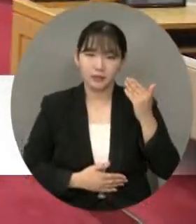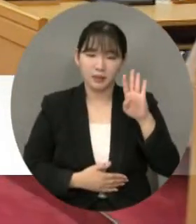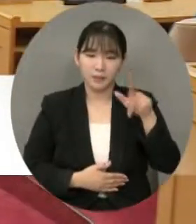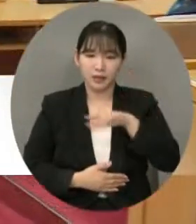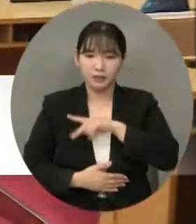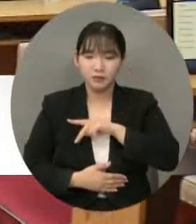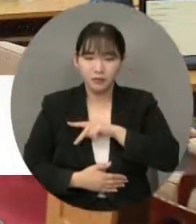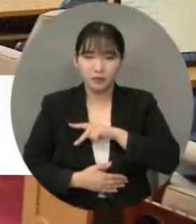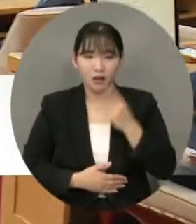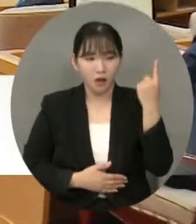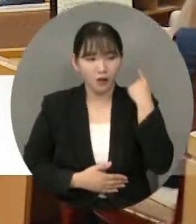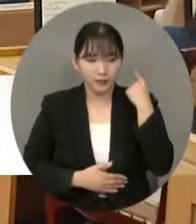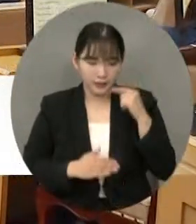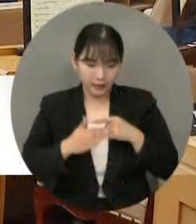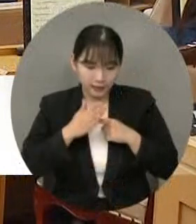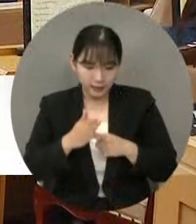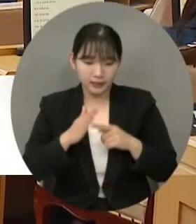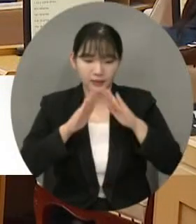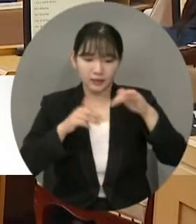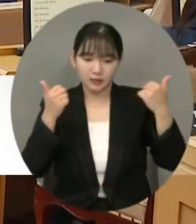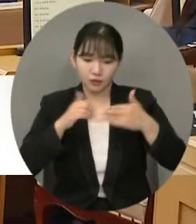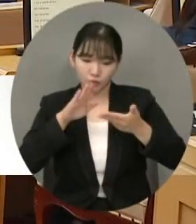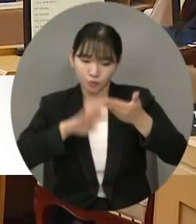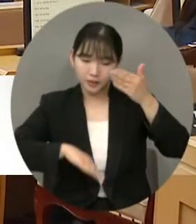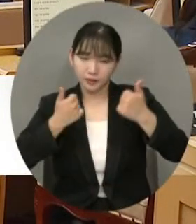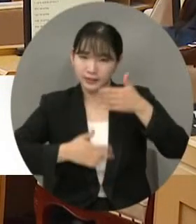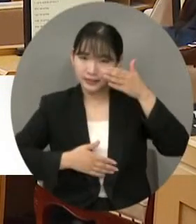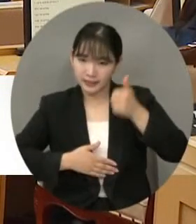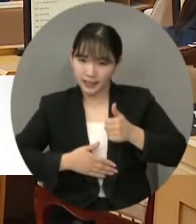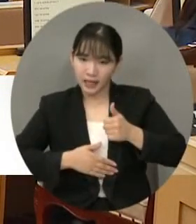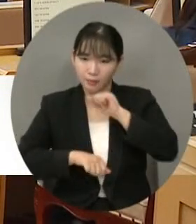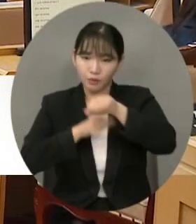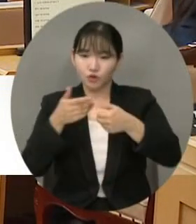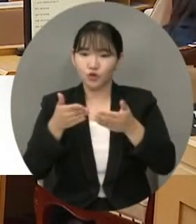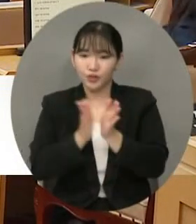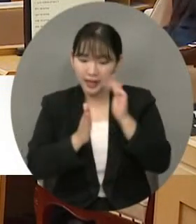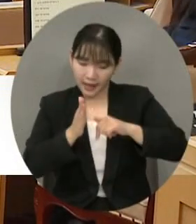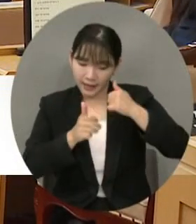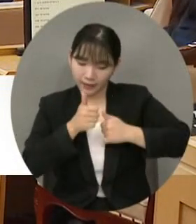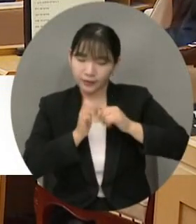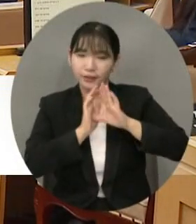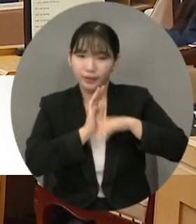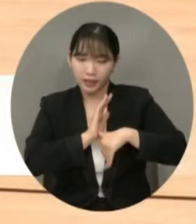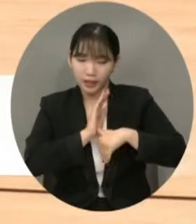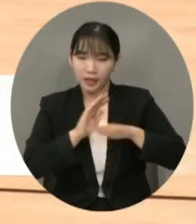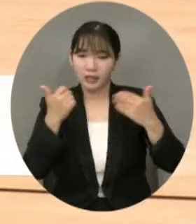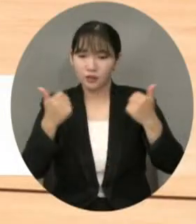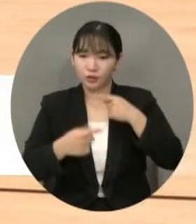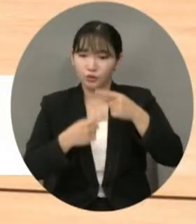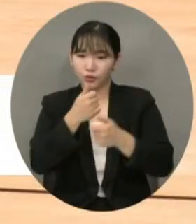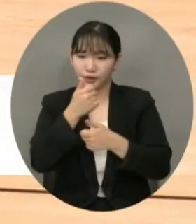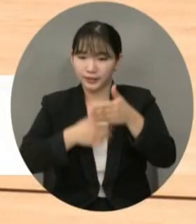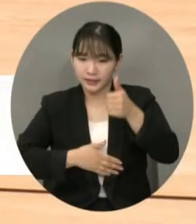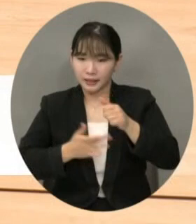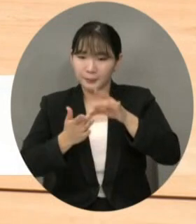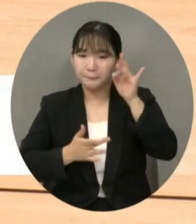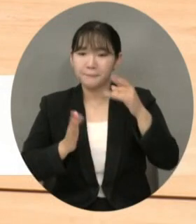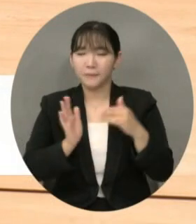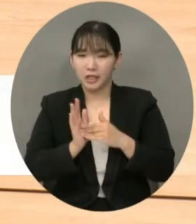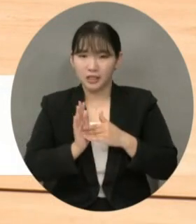박의원은 어제 실시된 전라남도 의회 후반기 의장단 민주당 당내경선에서 의회 운영 위원장에